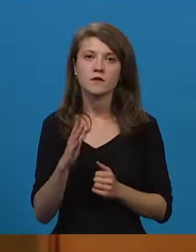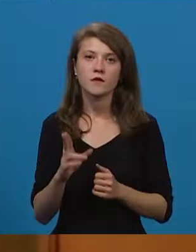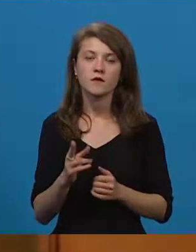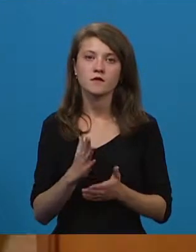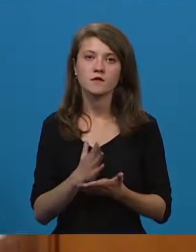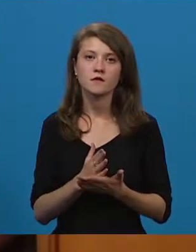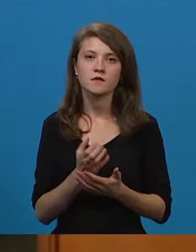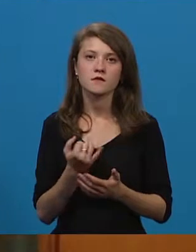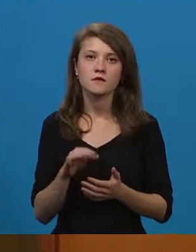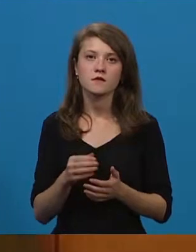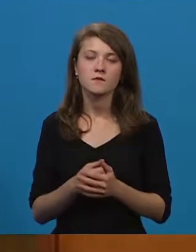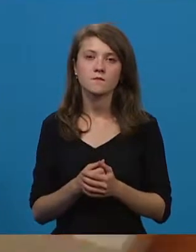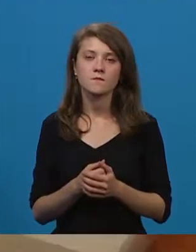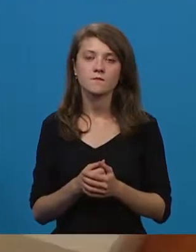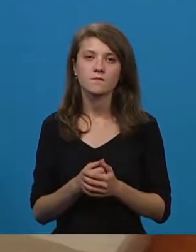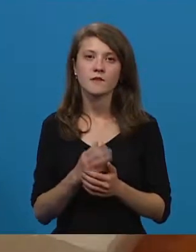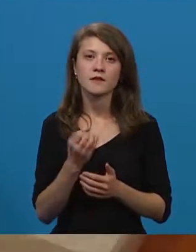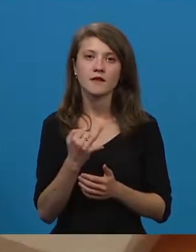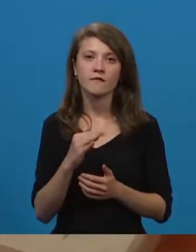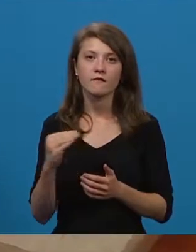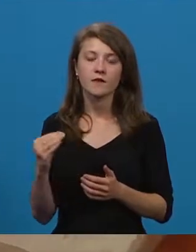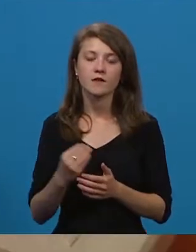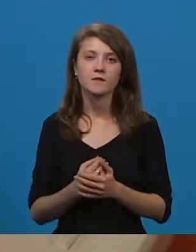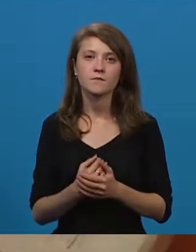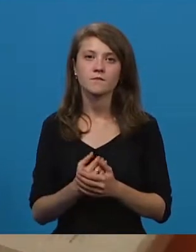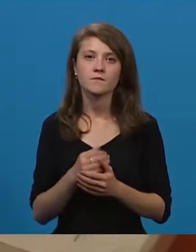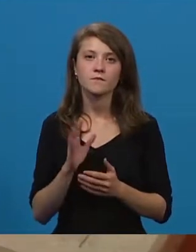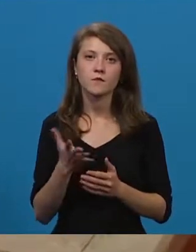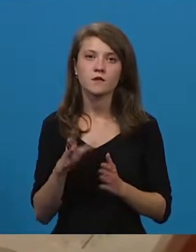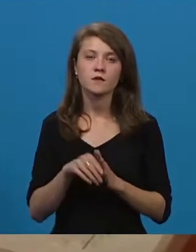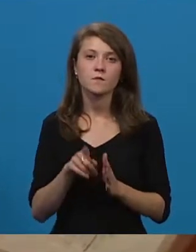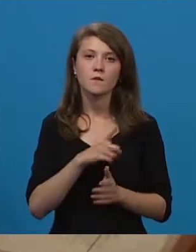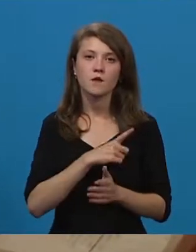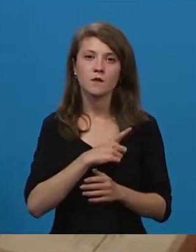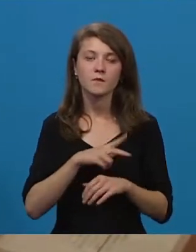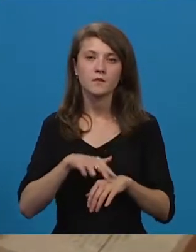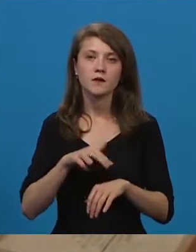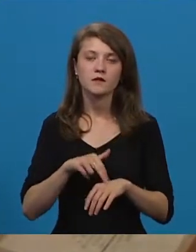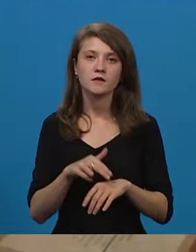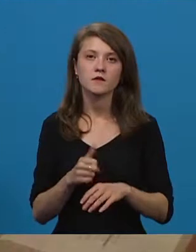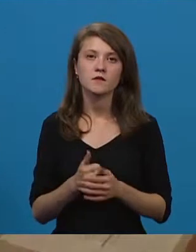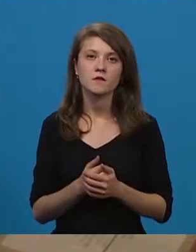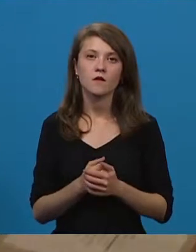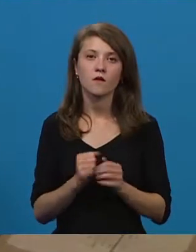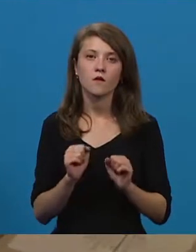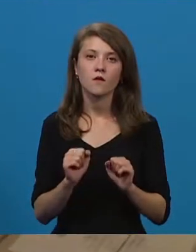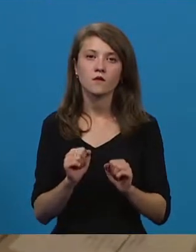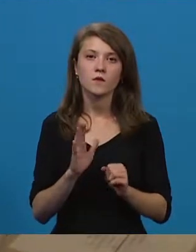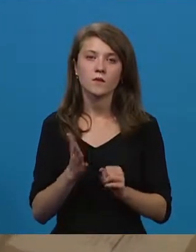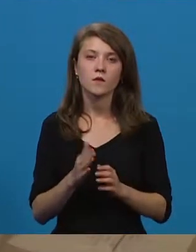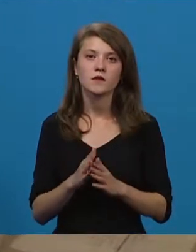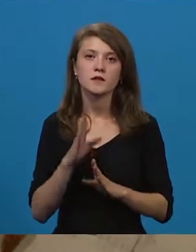є сейф. Буде задіяний працівник правоохоронних органів, охоронятися вони будуть